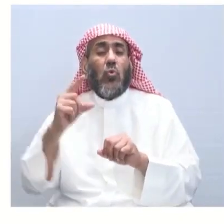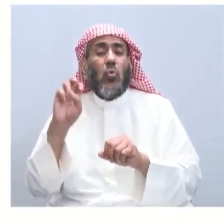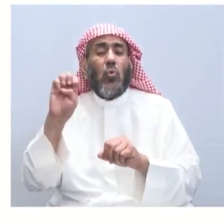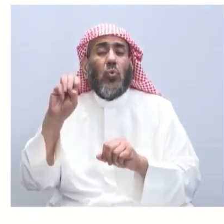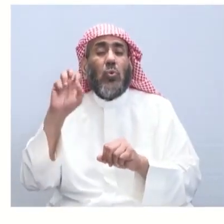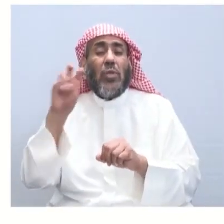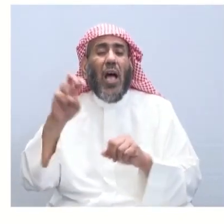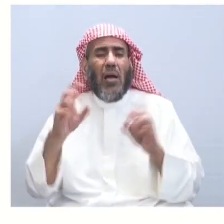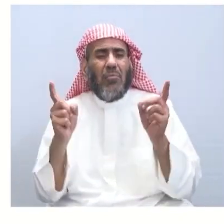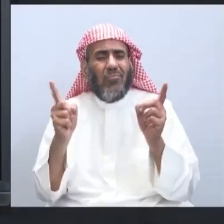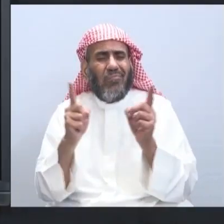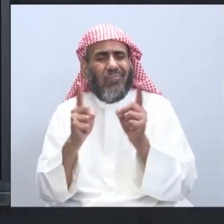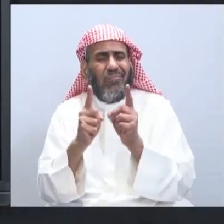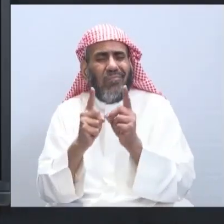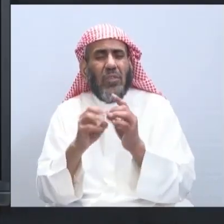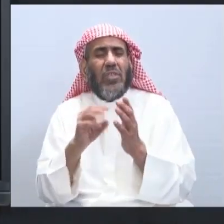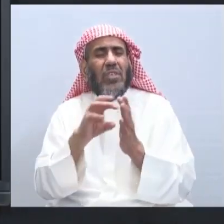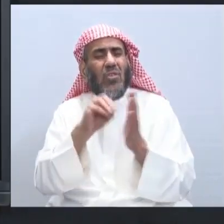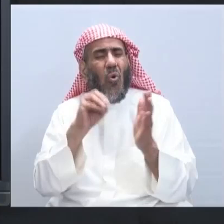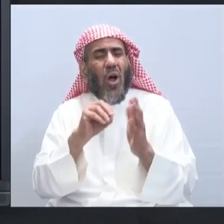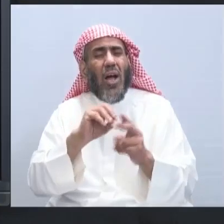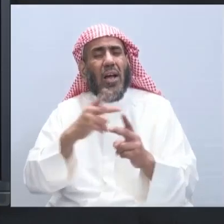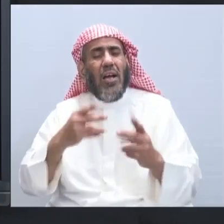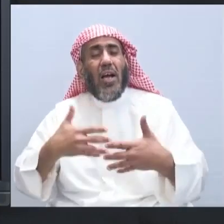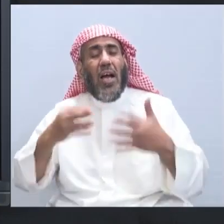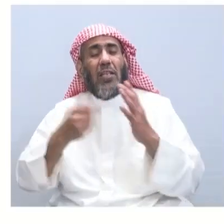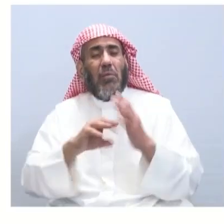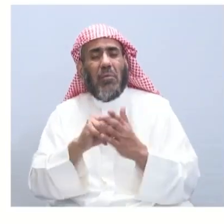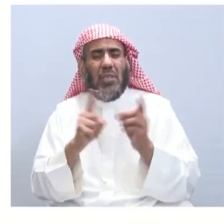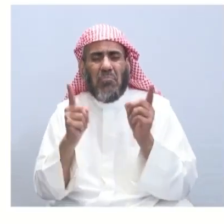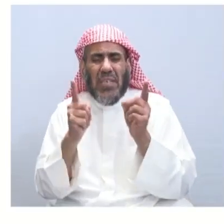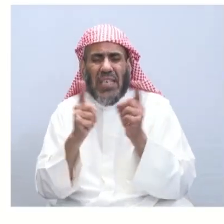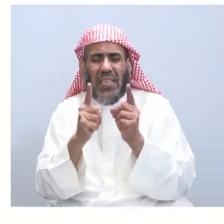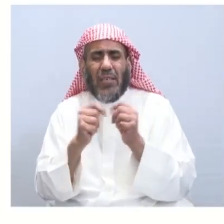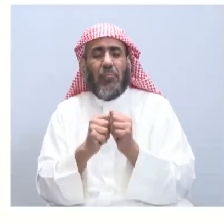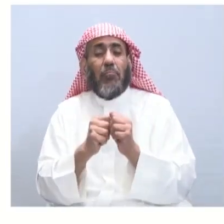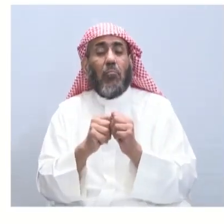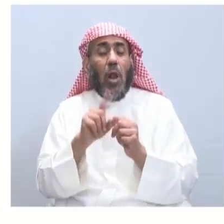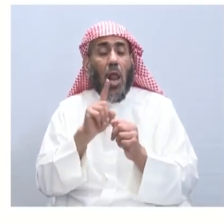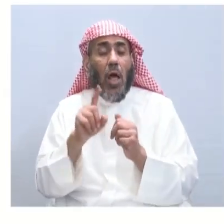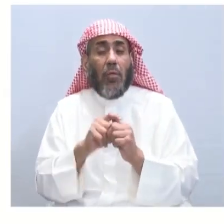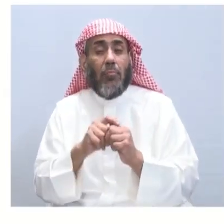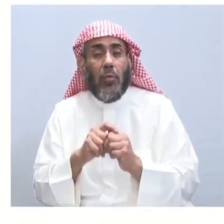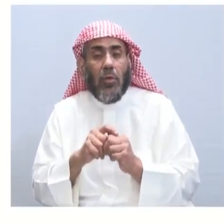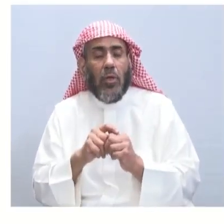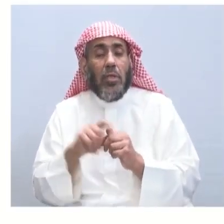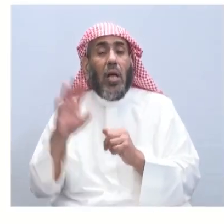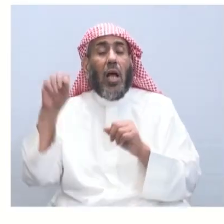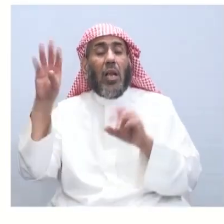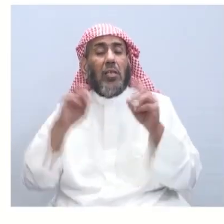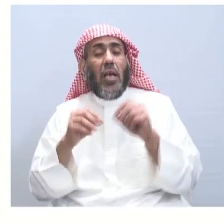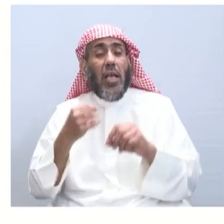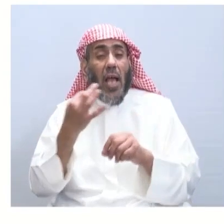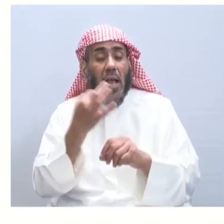اقصوصه طبعا خصوصه جنس ادبي يمتاز بالقصر الحجم طبعا لاحظ لما قلنا القصه هي